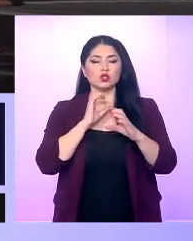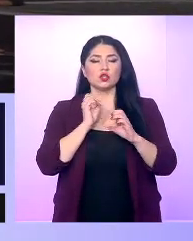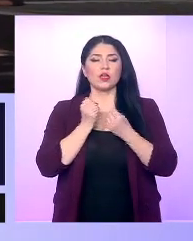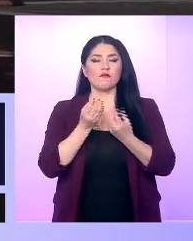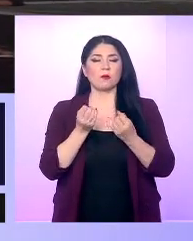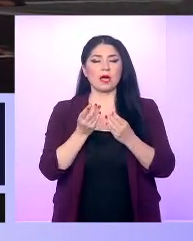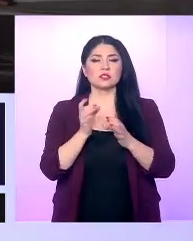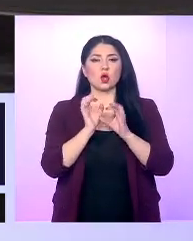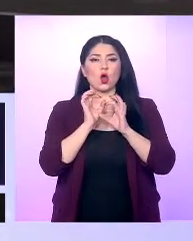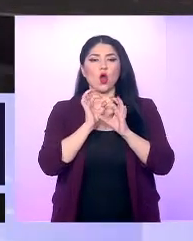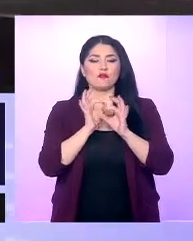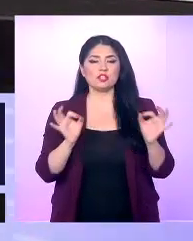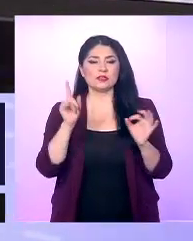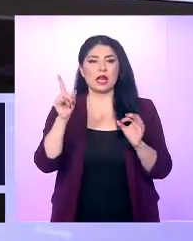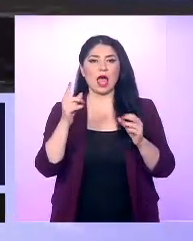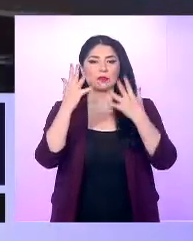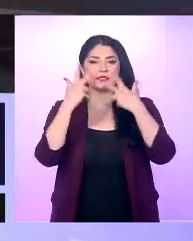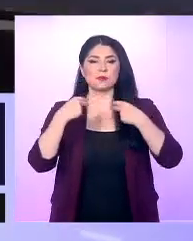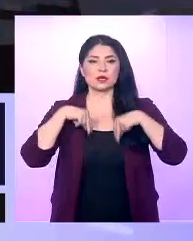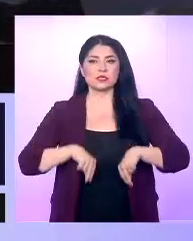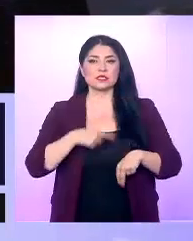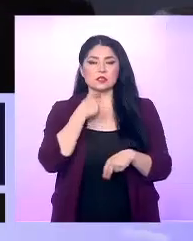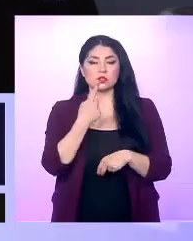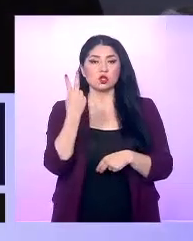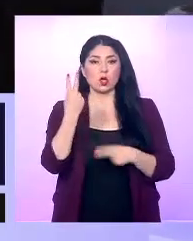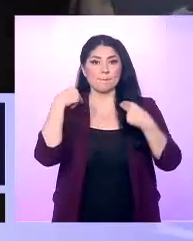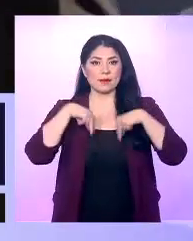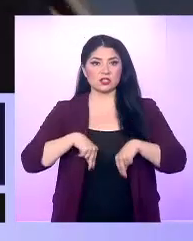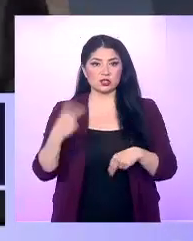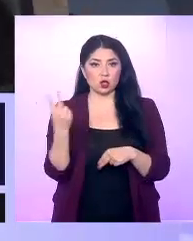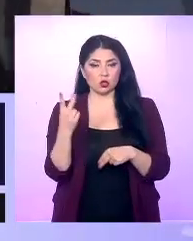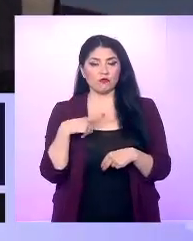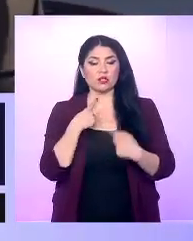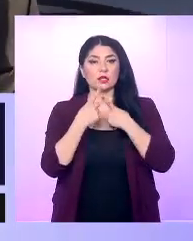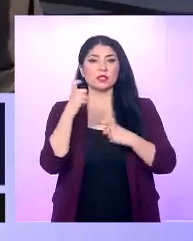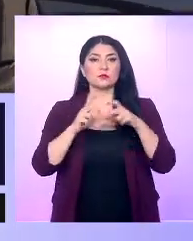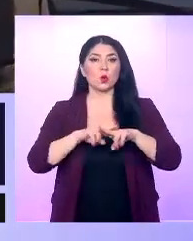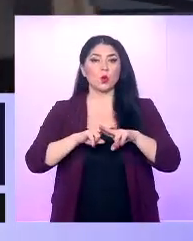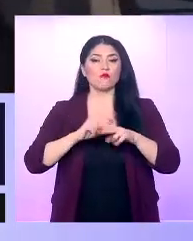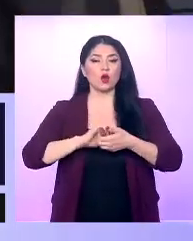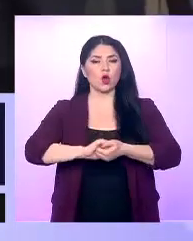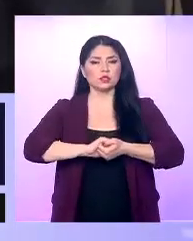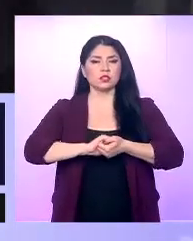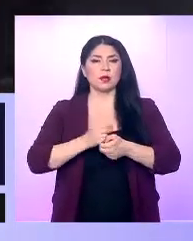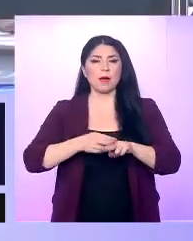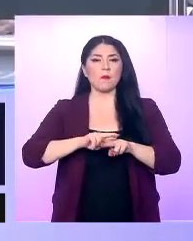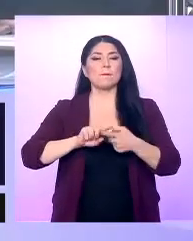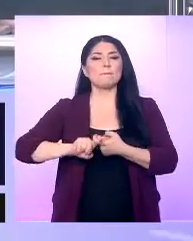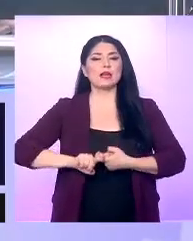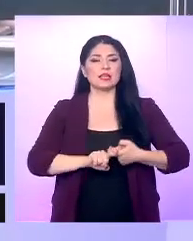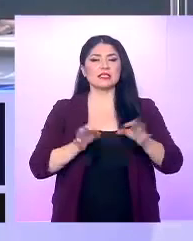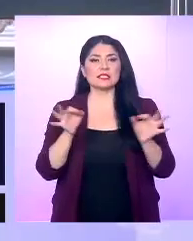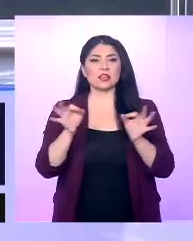administrației prezidențiale se precizează că cei doi președinți vor discuta despre modalitățile de a consolida pe mai departe